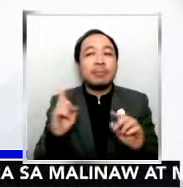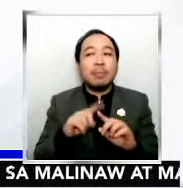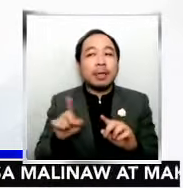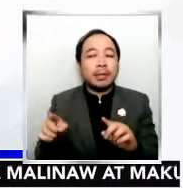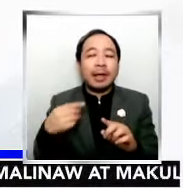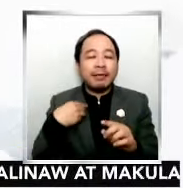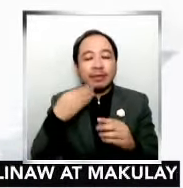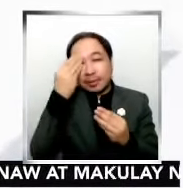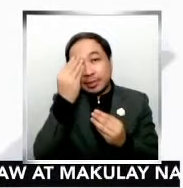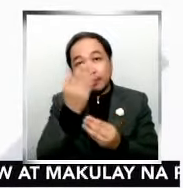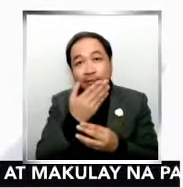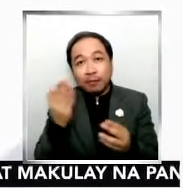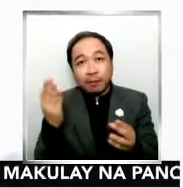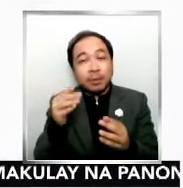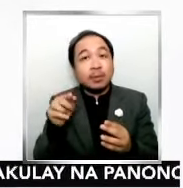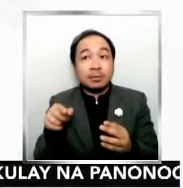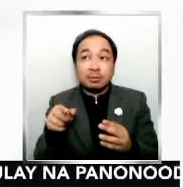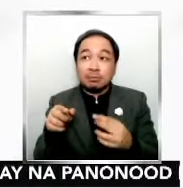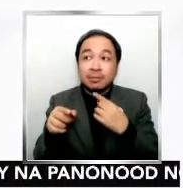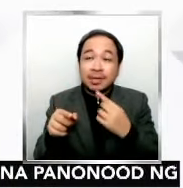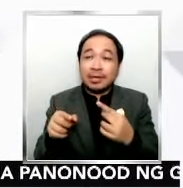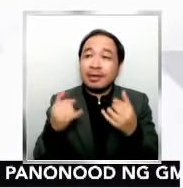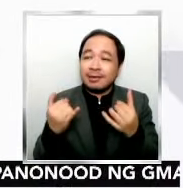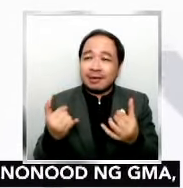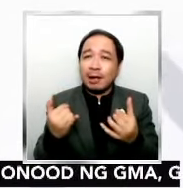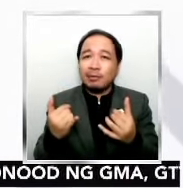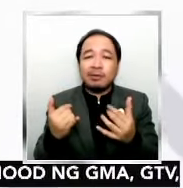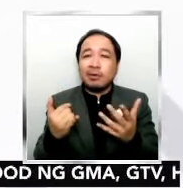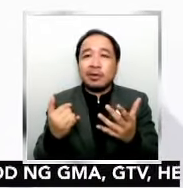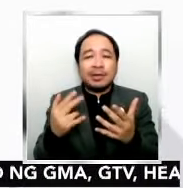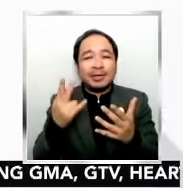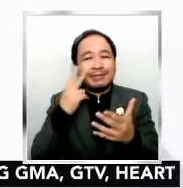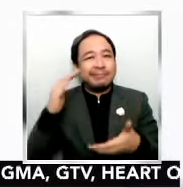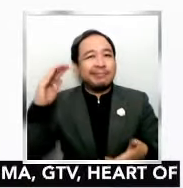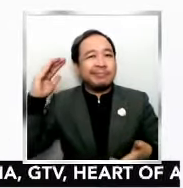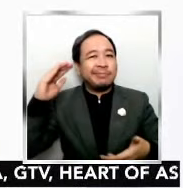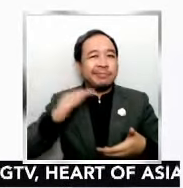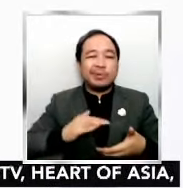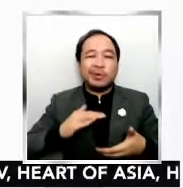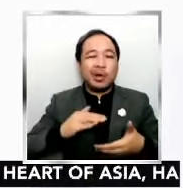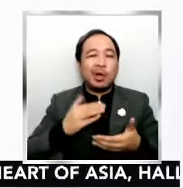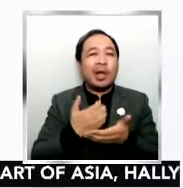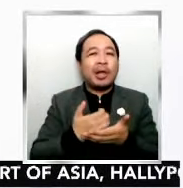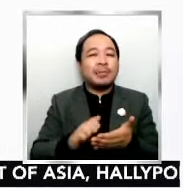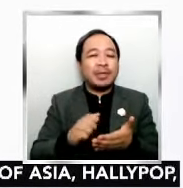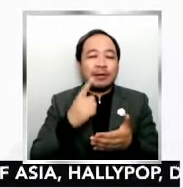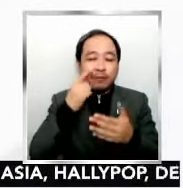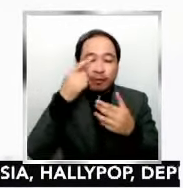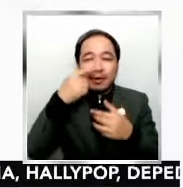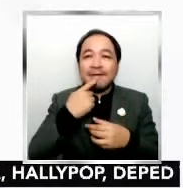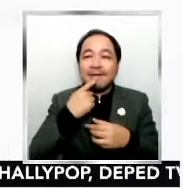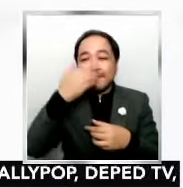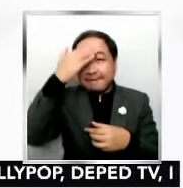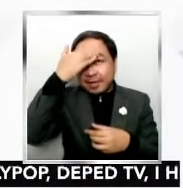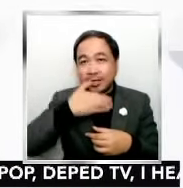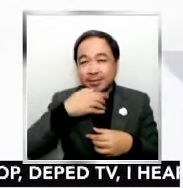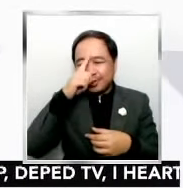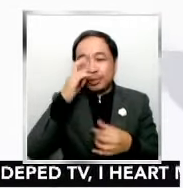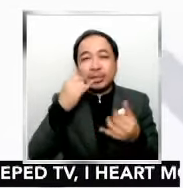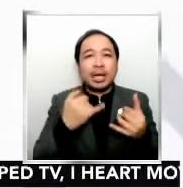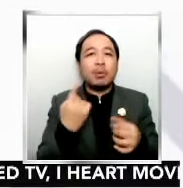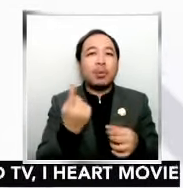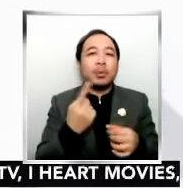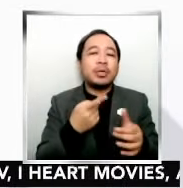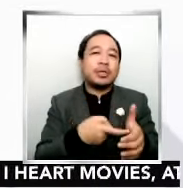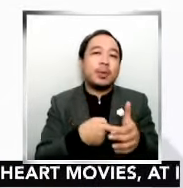saan sinabi niya na maiibsan na ang gastos ng taong bayan sa face shield, ngayong mask na lang ang kailangan isuot. Sabi niya,